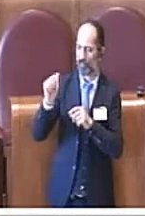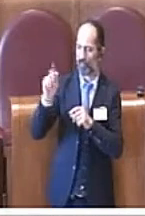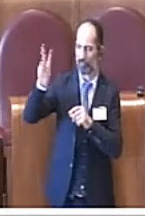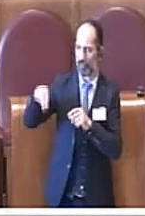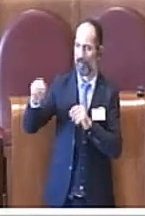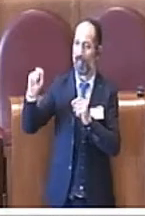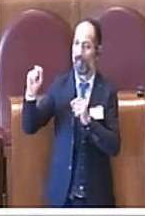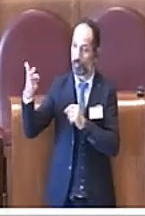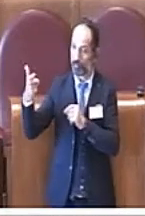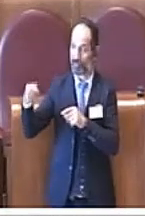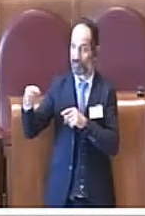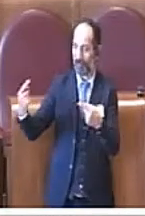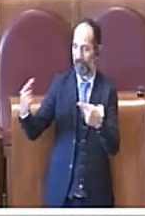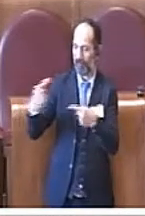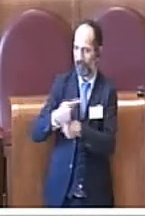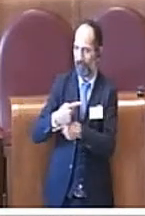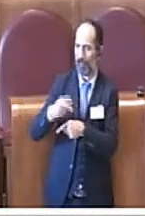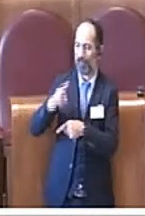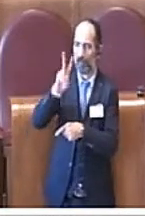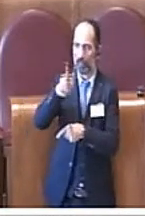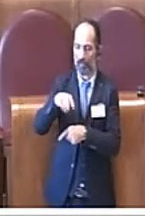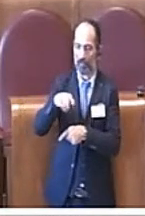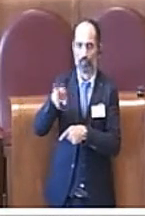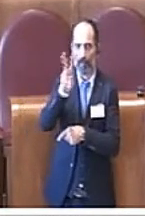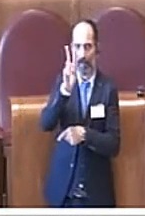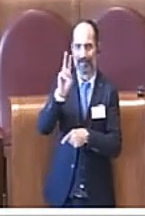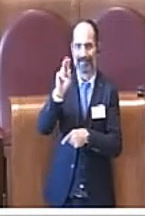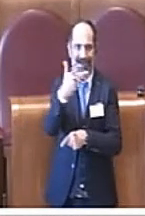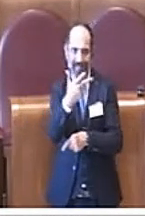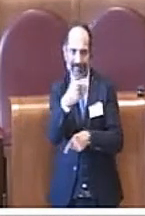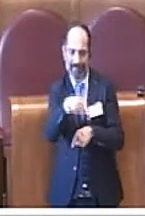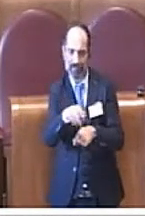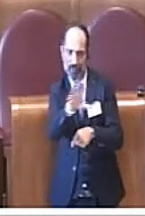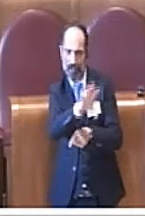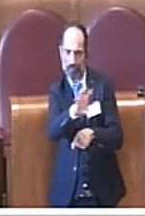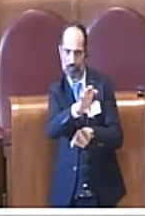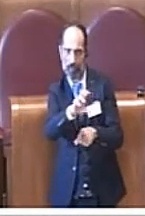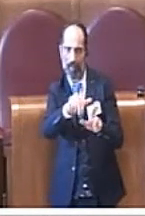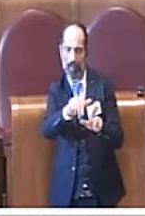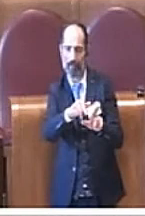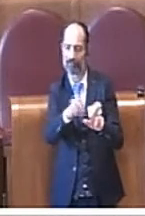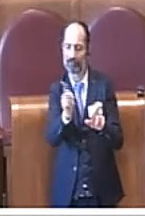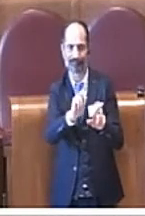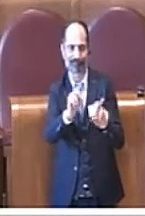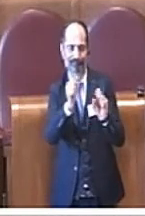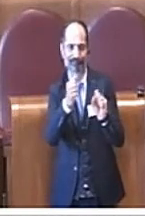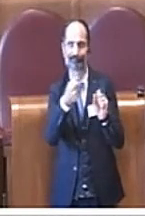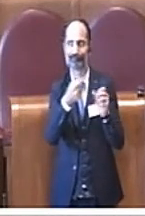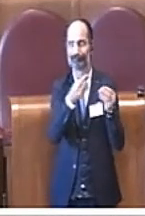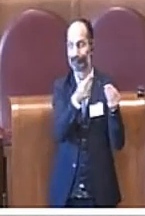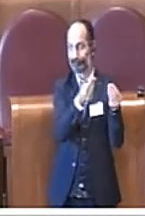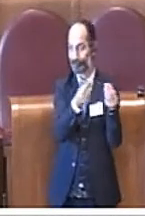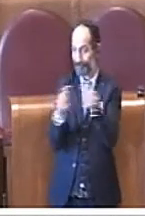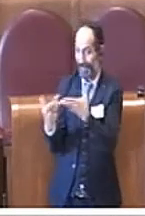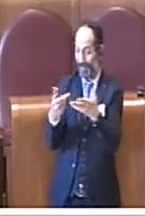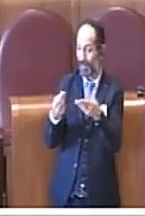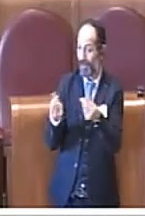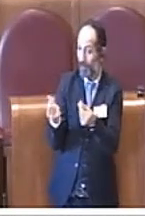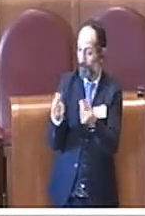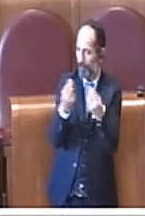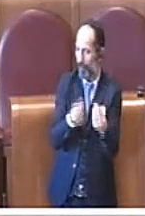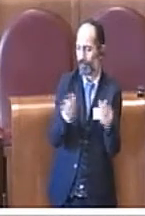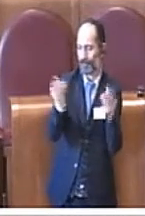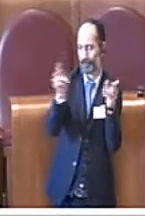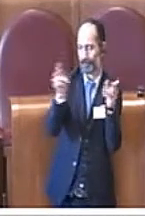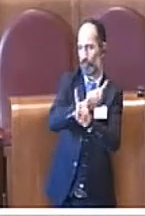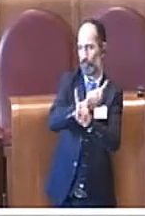2011-2012. Dopodiché la Regione Lazio nel 2013 ha deciso di non erogare più questi importi e ha